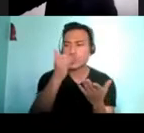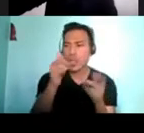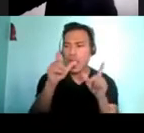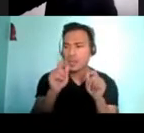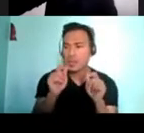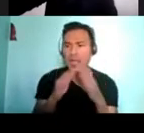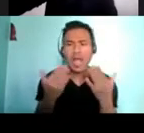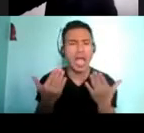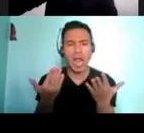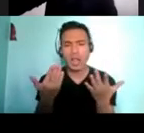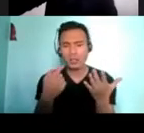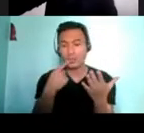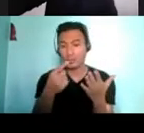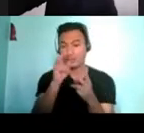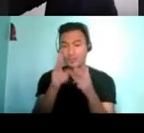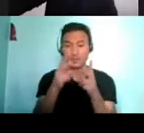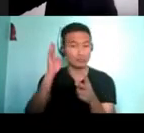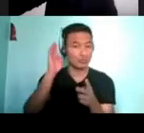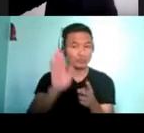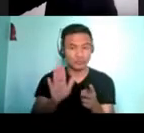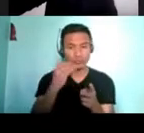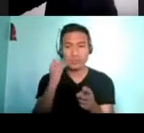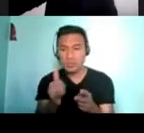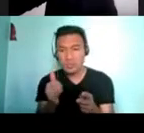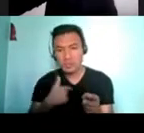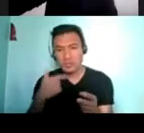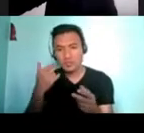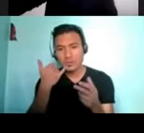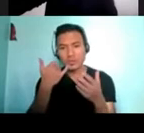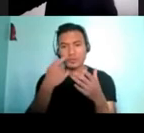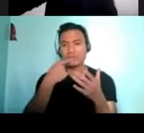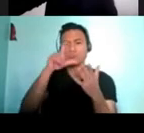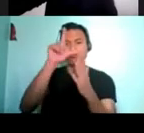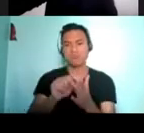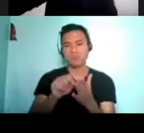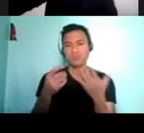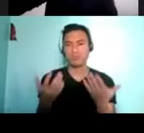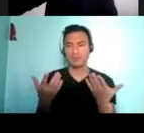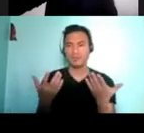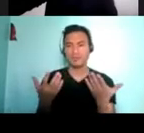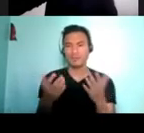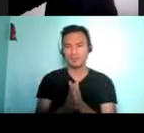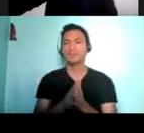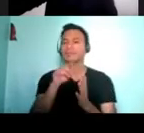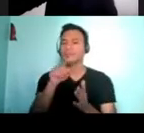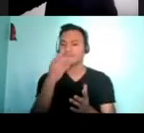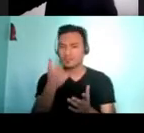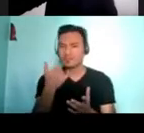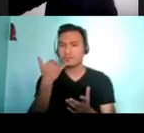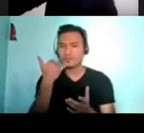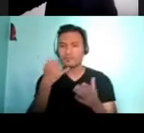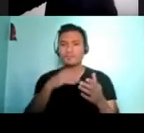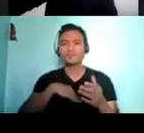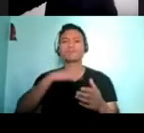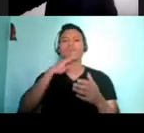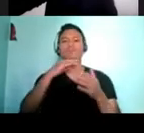थियो? कतिजनाले भनेको सुन्छौ, त्यति बेला म फोन गर्छु भनेको मेरो फोनमा चार्ज सिद्धिएको रहेछ भनेर भनिरहेको हुन्छ कि। त्यसकारण फोनलाई फुल चार्ज